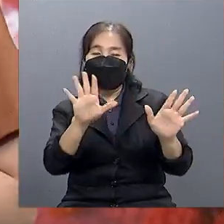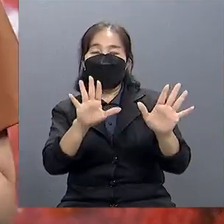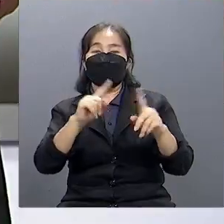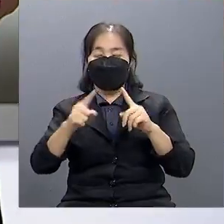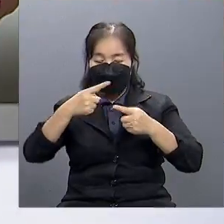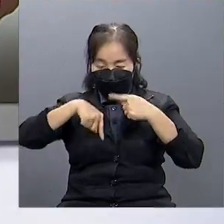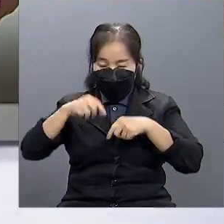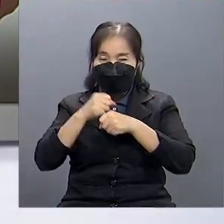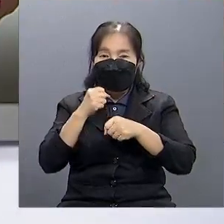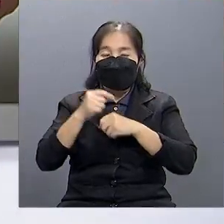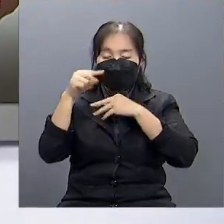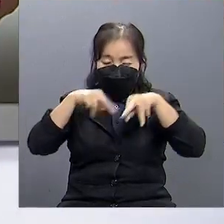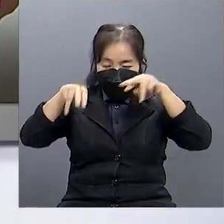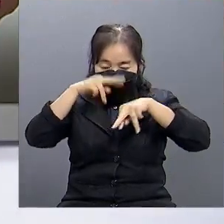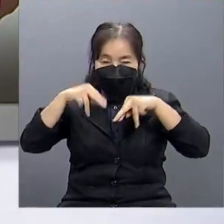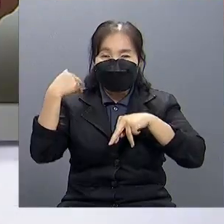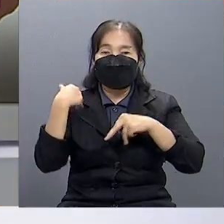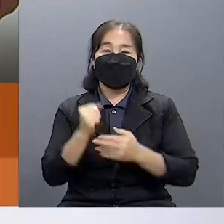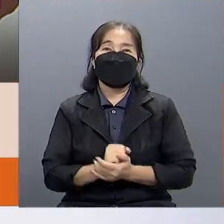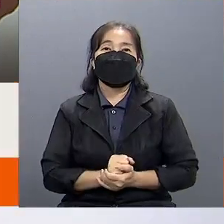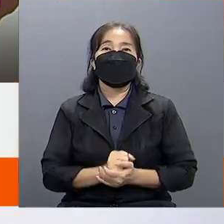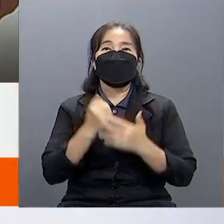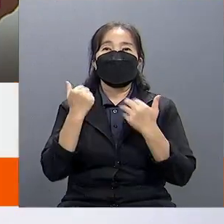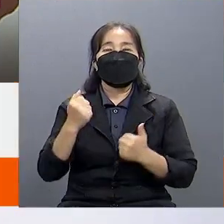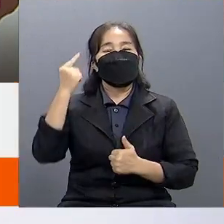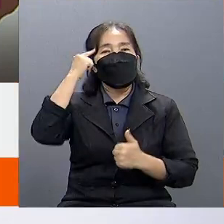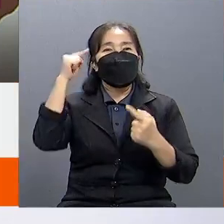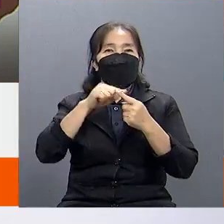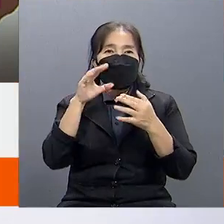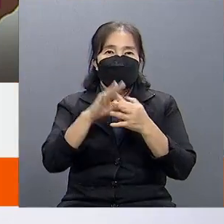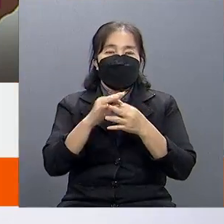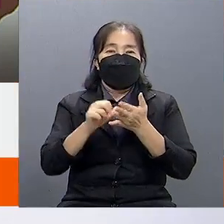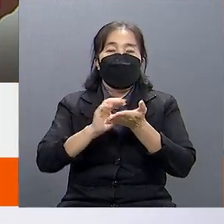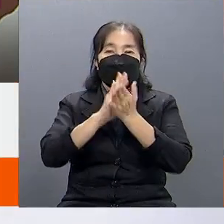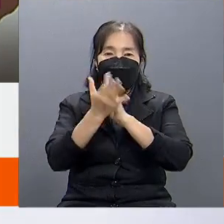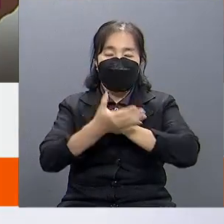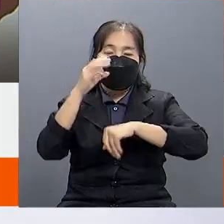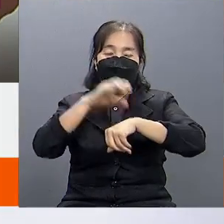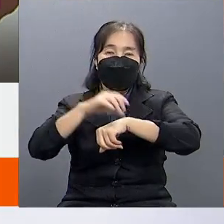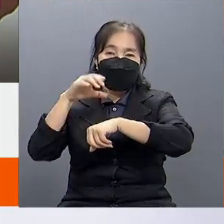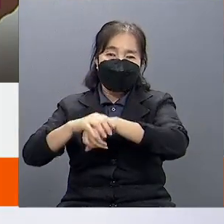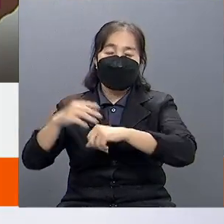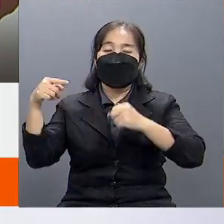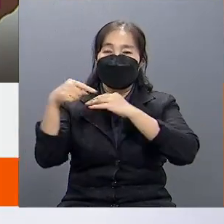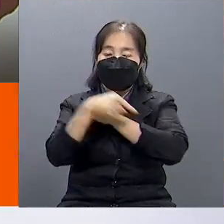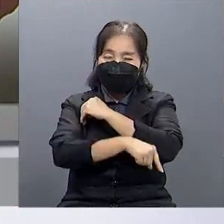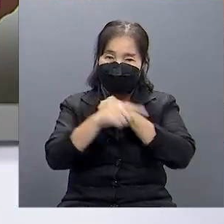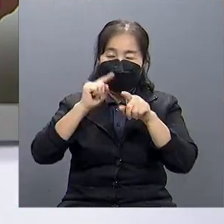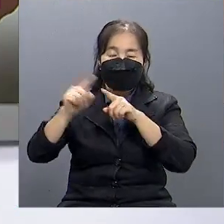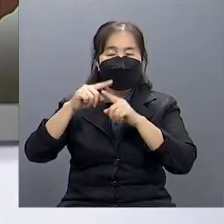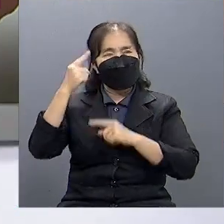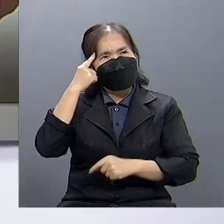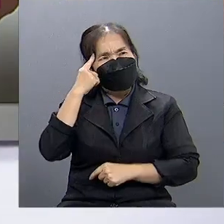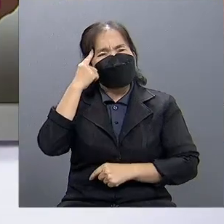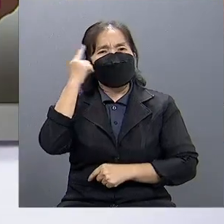ตค่ะคุณผู้ชมคะเมื่อเราพูดถึงเรื่องของการปราบปรามการทุจริตสิ่งนี้นะคะมักจะมาพร้อมกับแนวคิดในเรื่องของสิทธิม